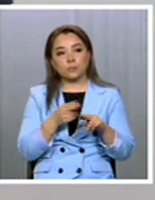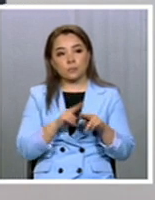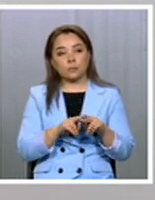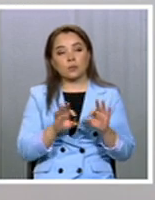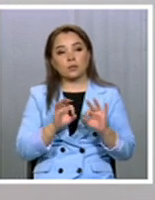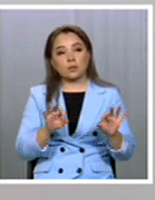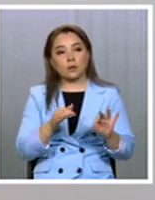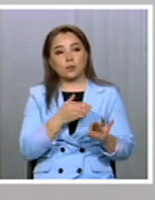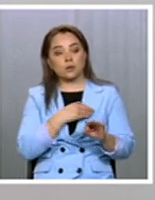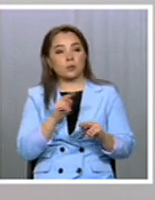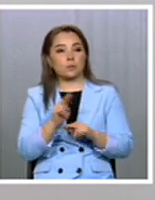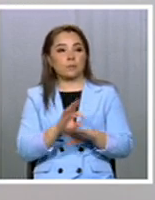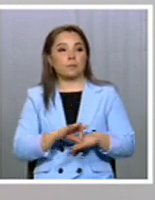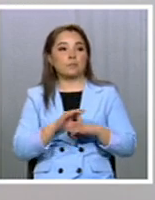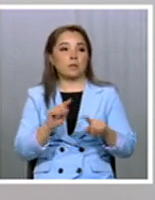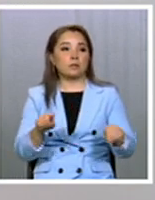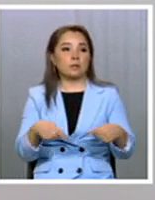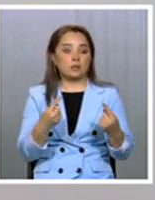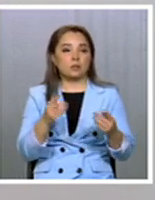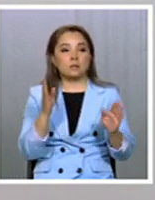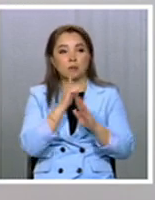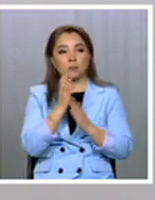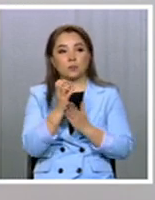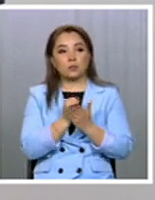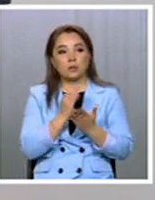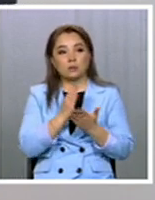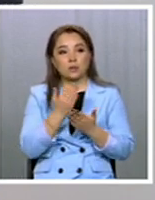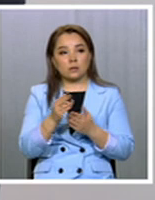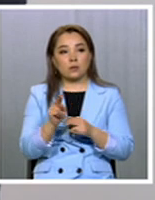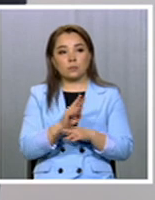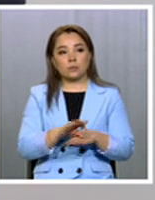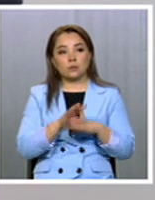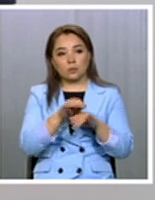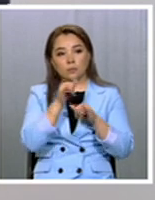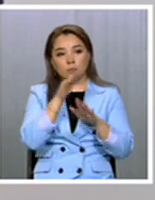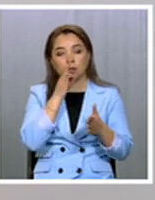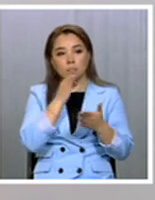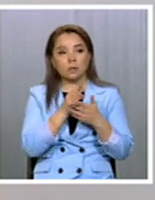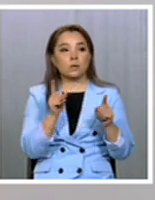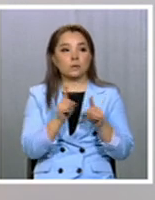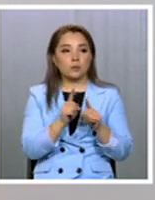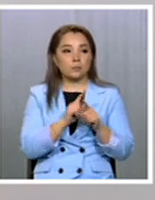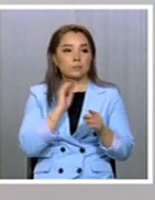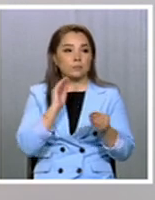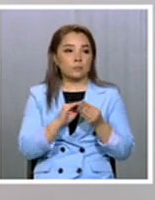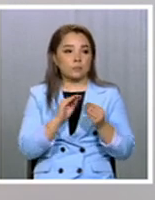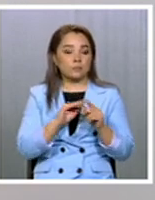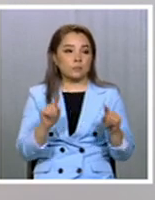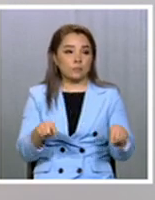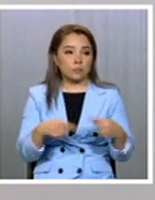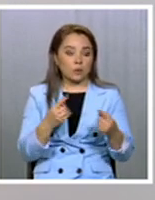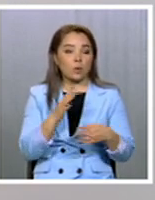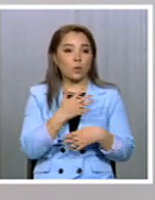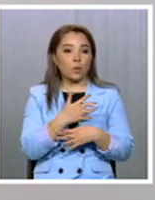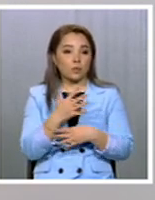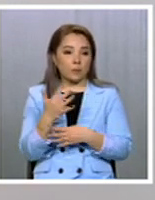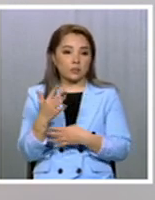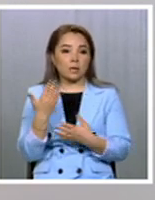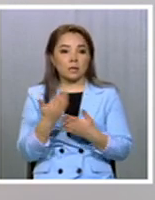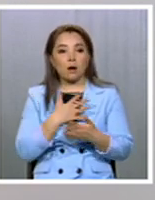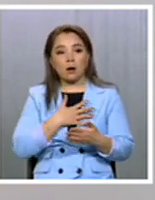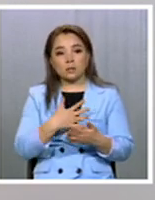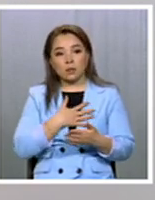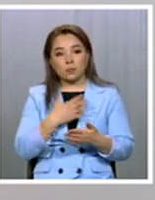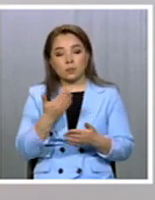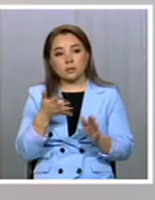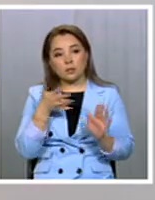кетті, қалпына келетін табиғат ресурстары, қалпына келмейтін табиғат ресурстары. Оған қалпына келетінге орман, атмосфералық ауа